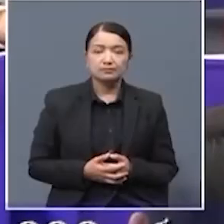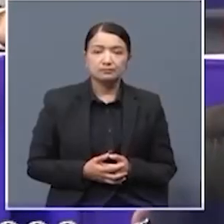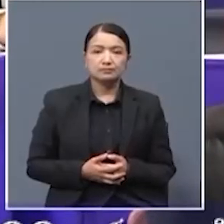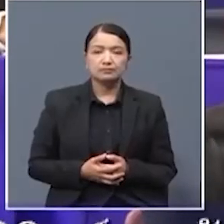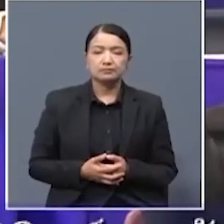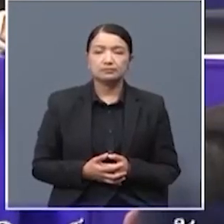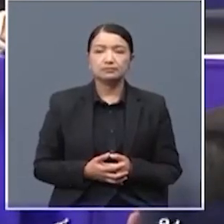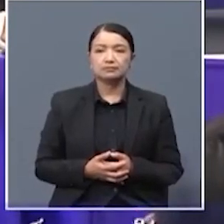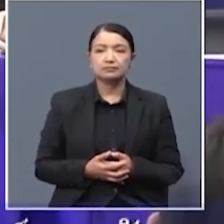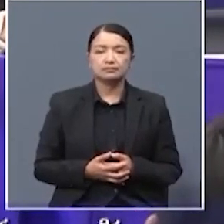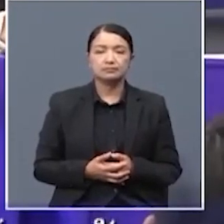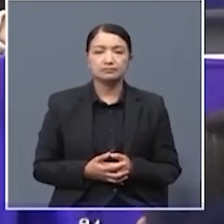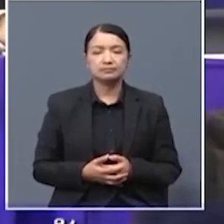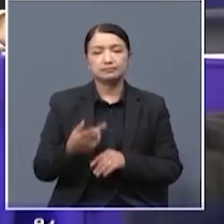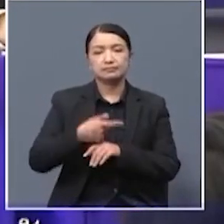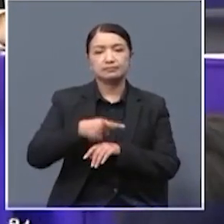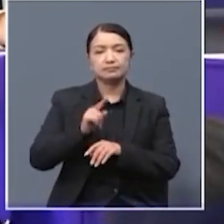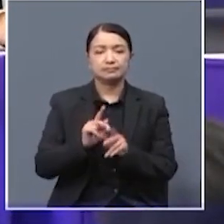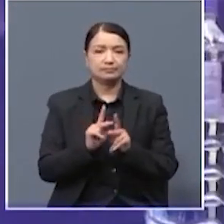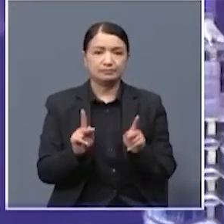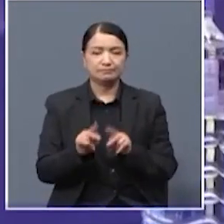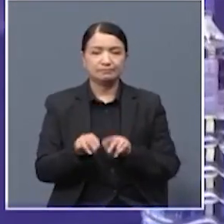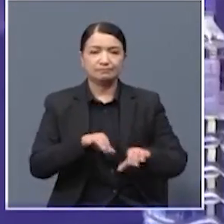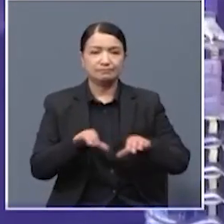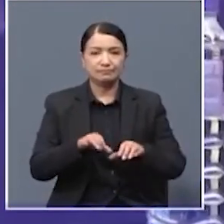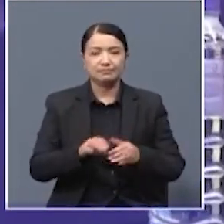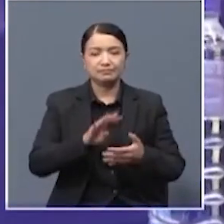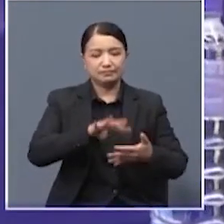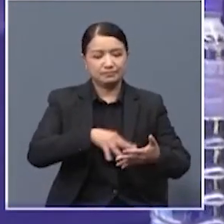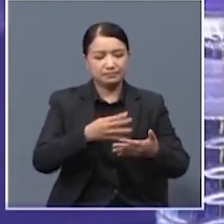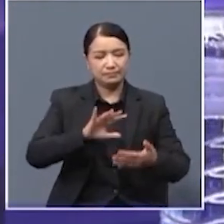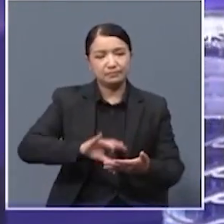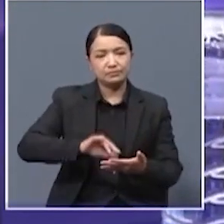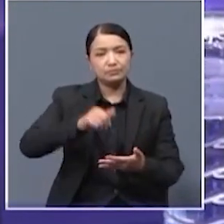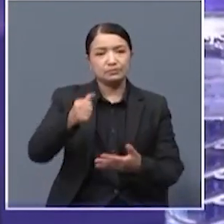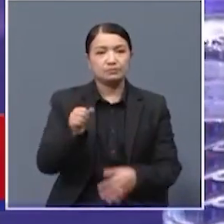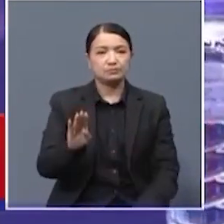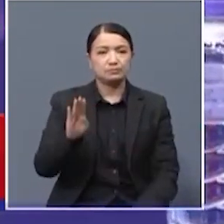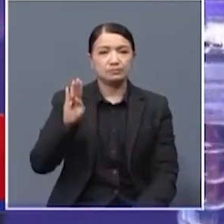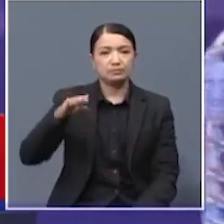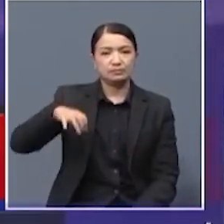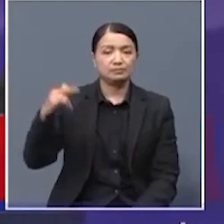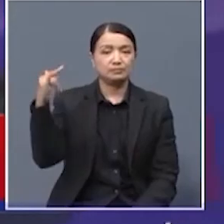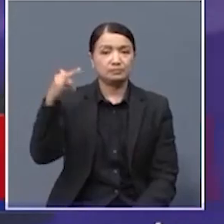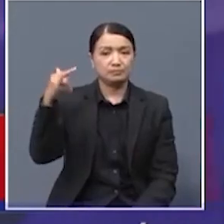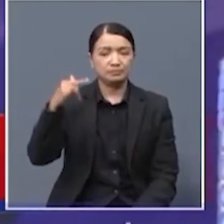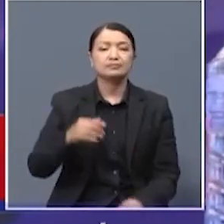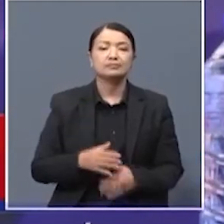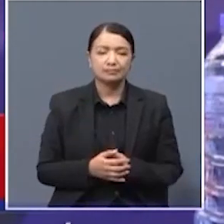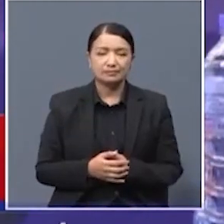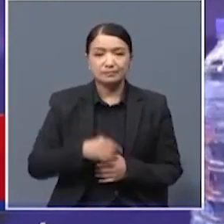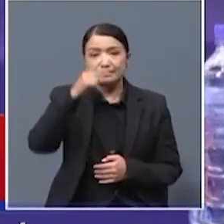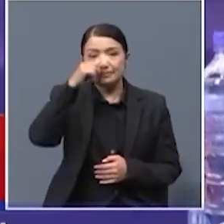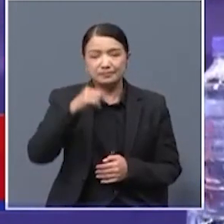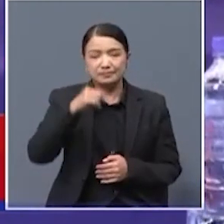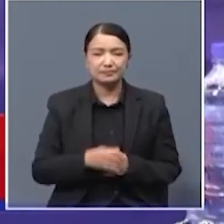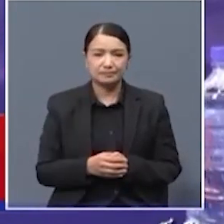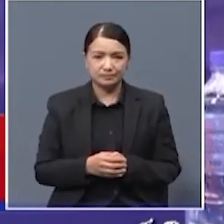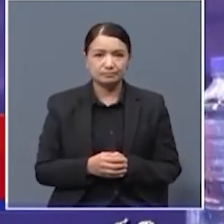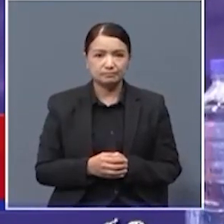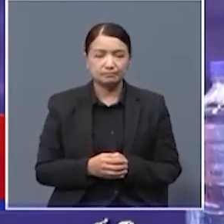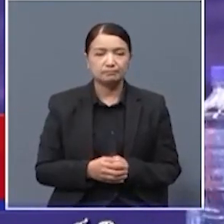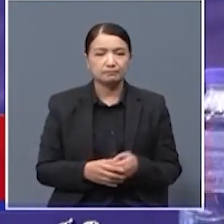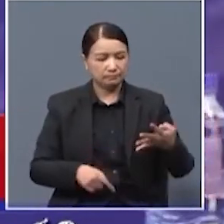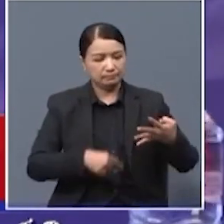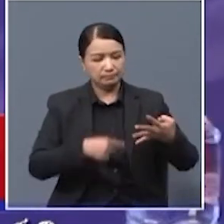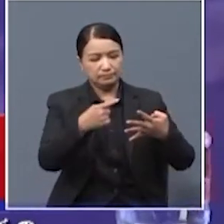นายปิยสวัสดิ์อรนันท์ประธานคณะกรรมการผู้บริหารแผนฟื้นฟูกิจการบริษัทการบินไทยจำกัดมหาชนนะครับเปิดเผยถึงผลการดำเนินการใน